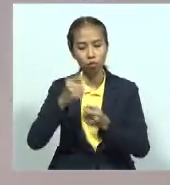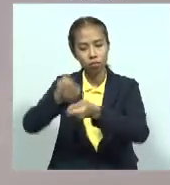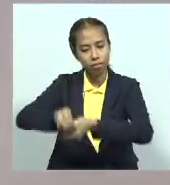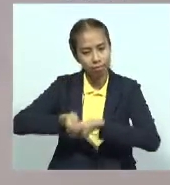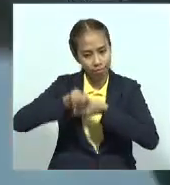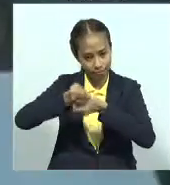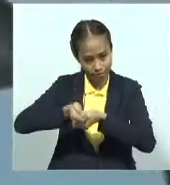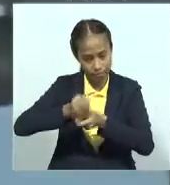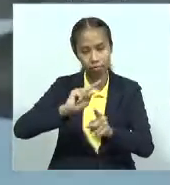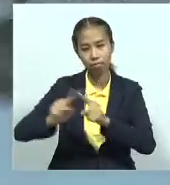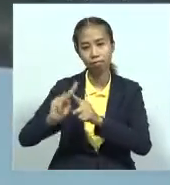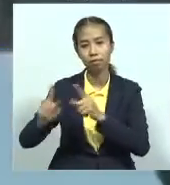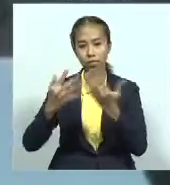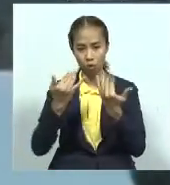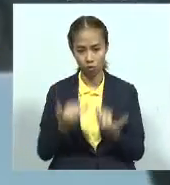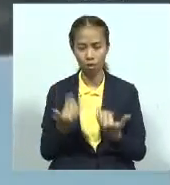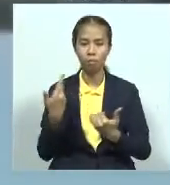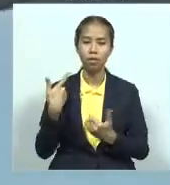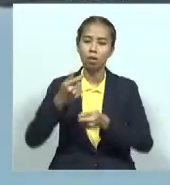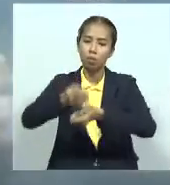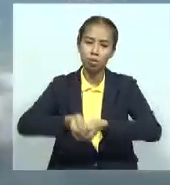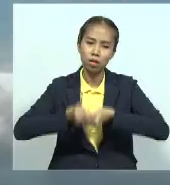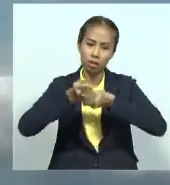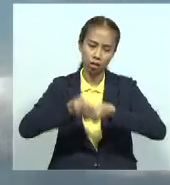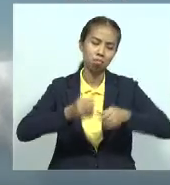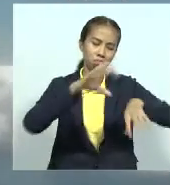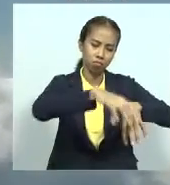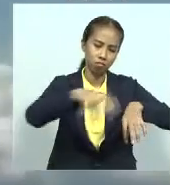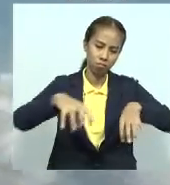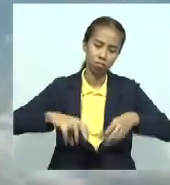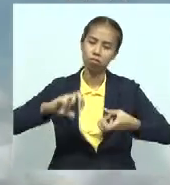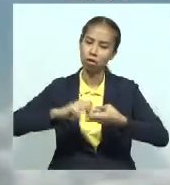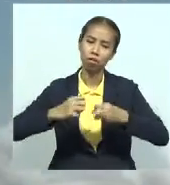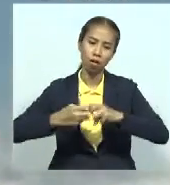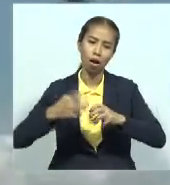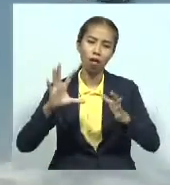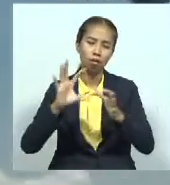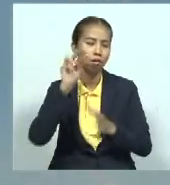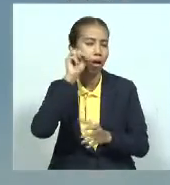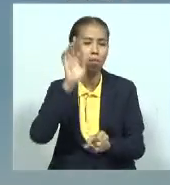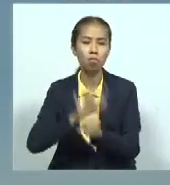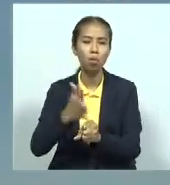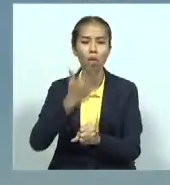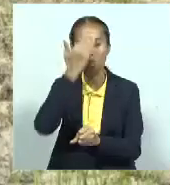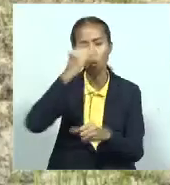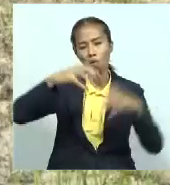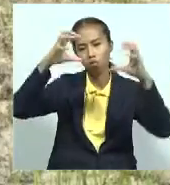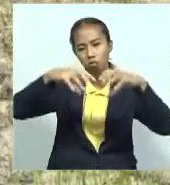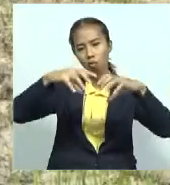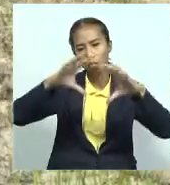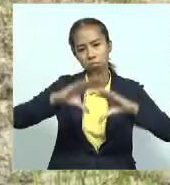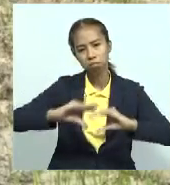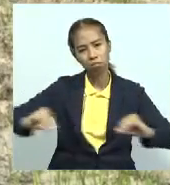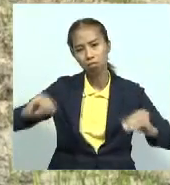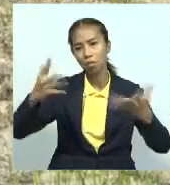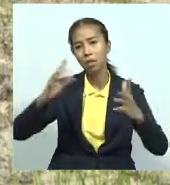ลูกหลังพบว่าขณะนี้เนี่ยมีพี่น้องเกษตรกรในหลายพื้นที่กำลังประสบกับปัญหาเรื่องน้ำเนื่องจากฝนไม่ตกมานานเกือบ1